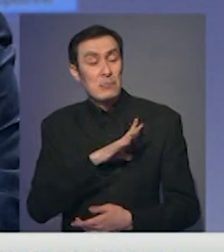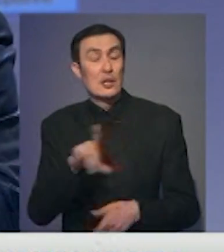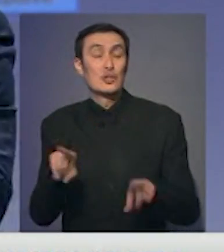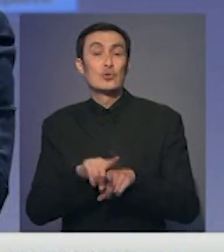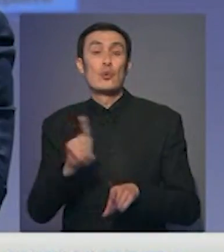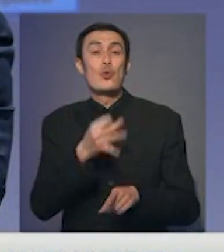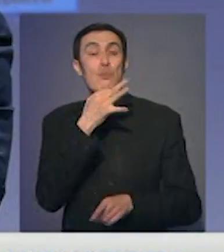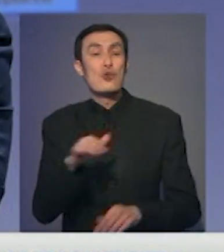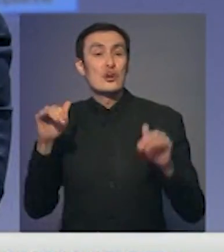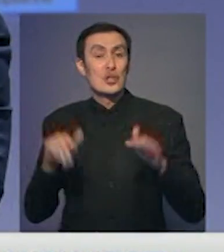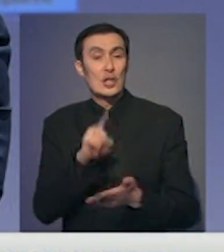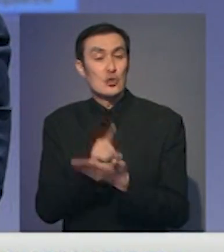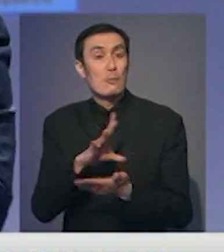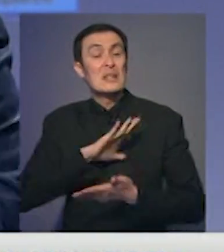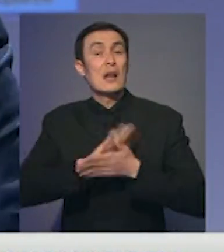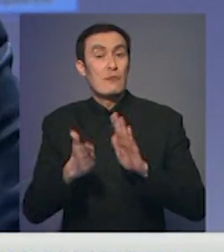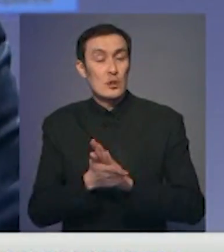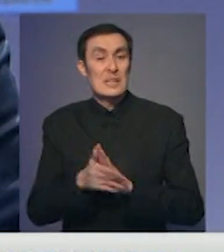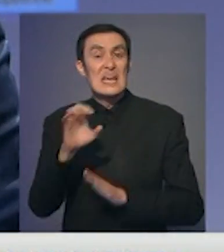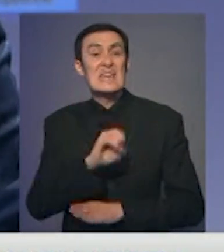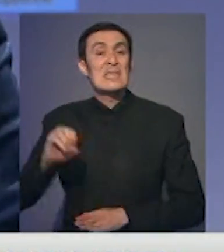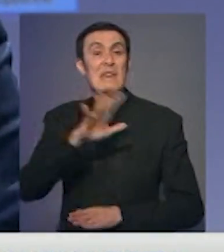что любое решение должно быть согласовано